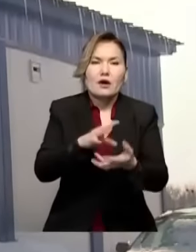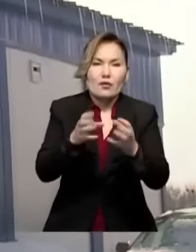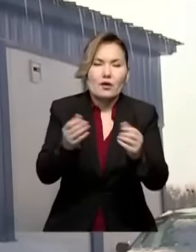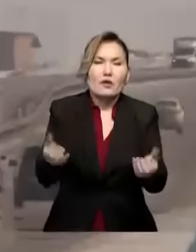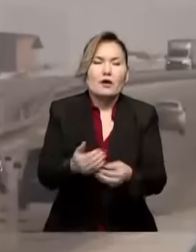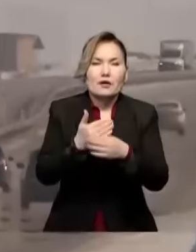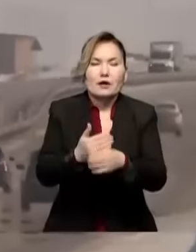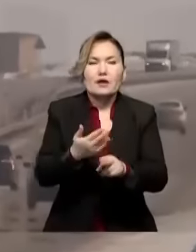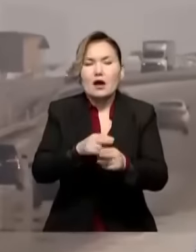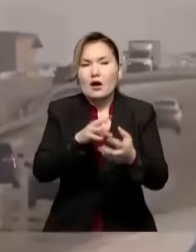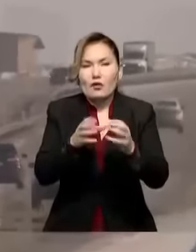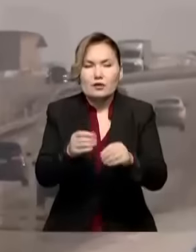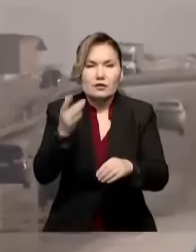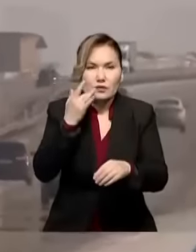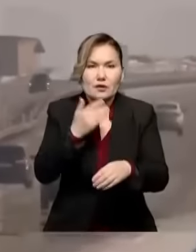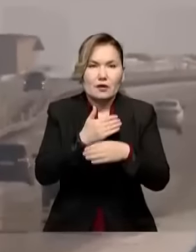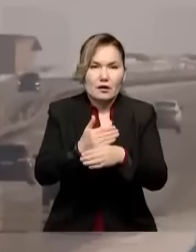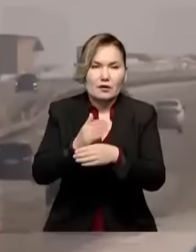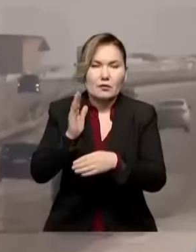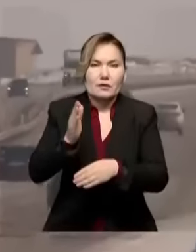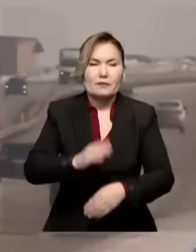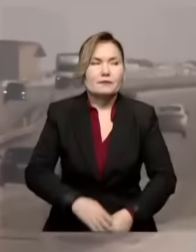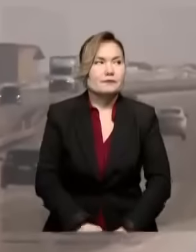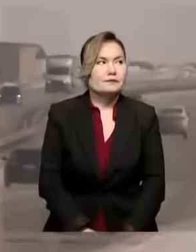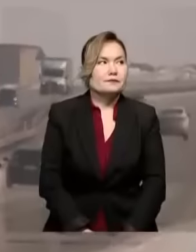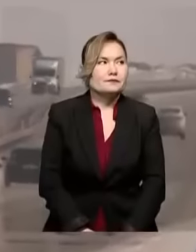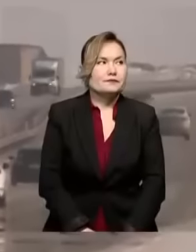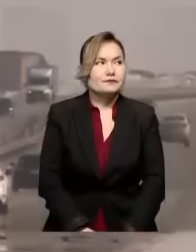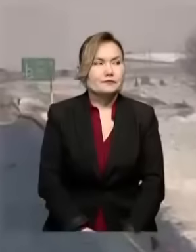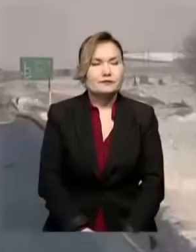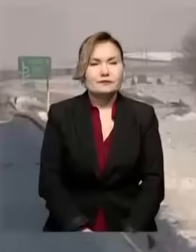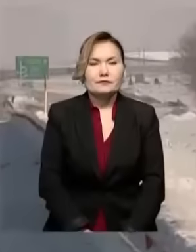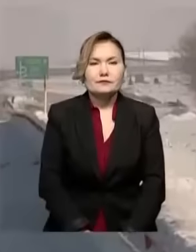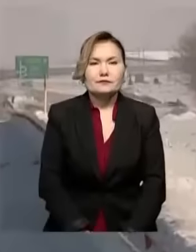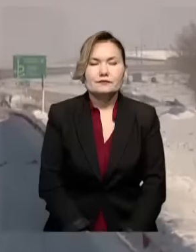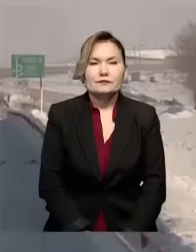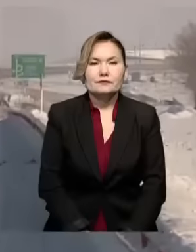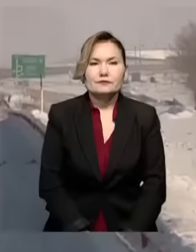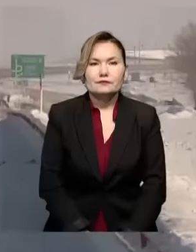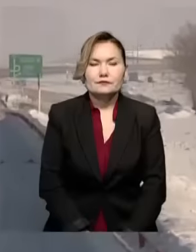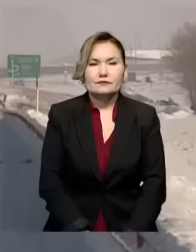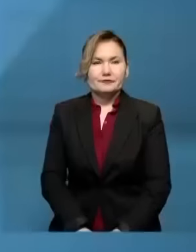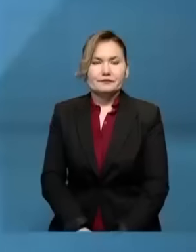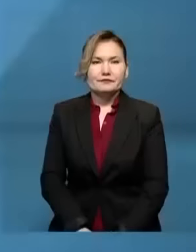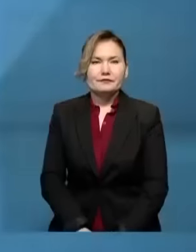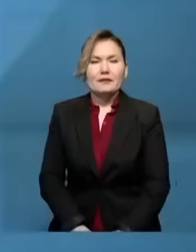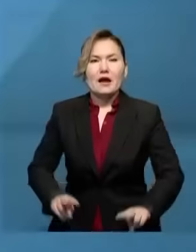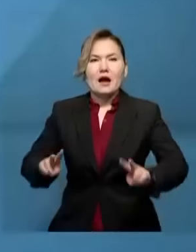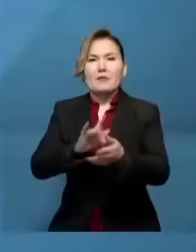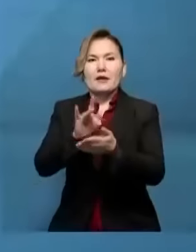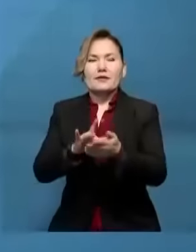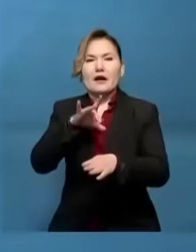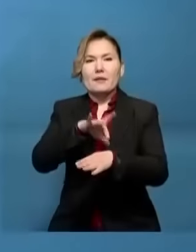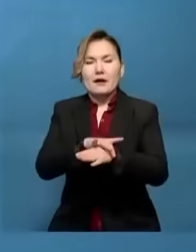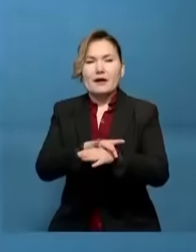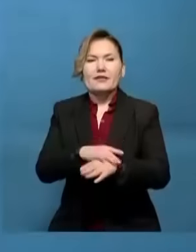статистикасы 5 адамнан асатын жерге орналастырылады. Бақыт Топтаева, Наурызбай Құрманғазы, 24 кезет. Елордада